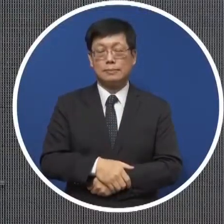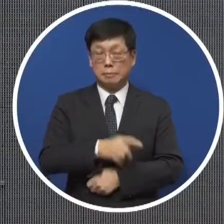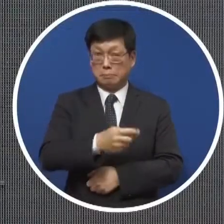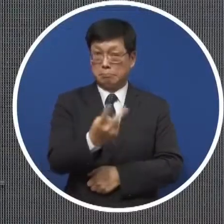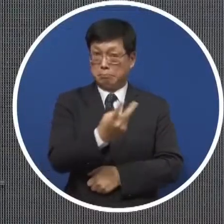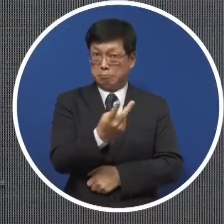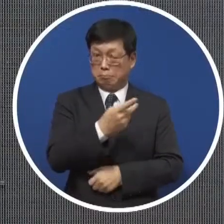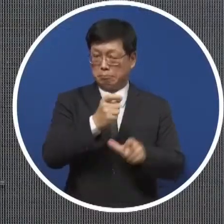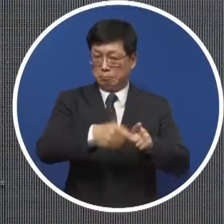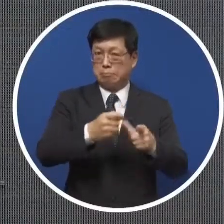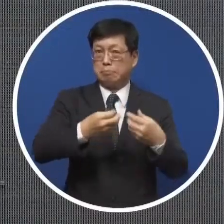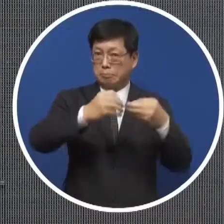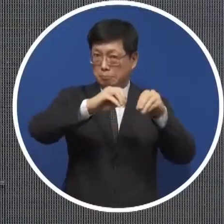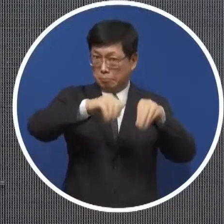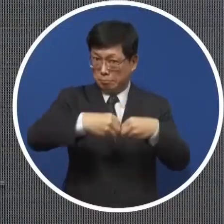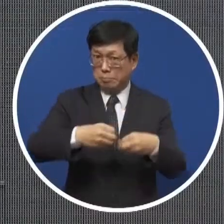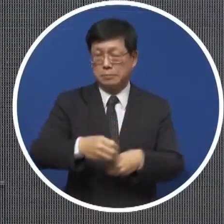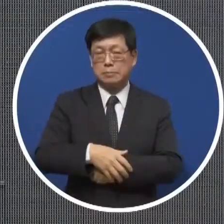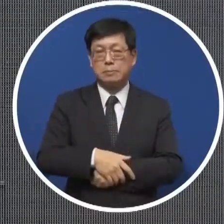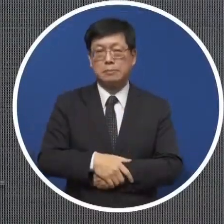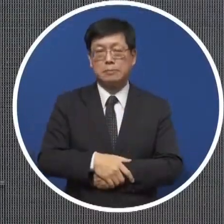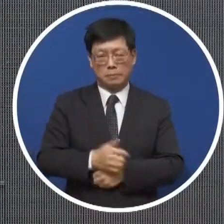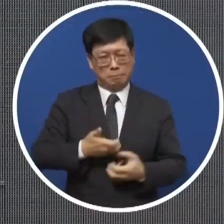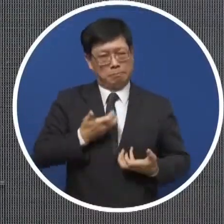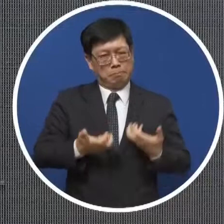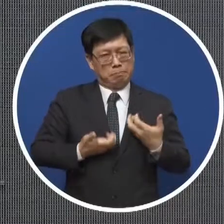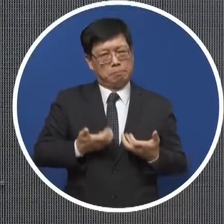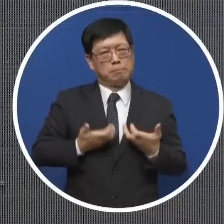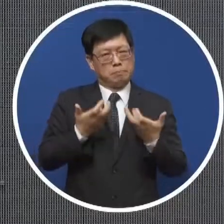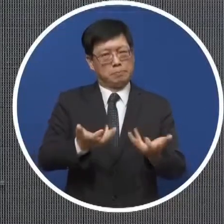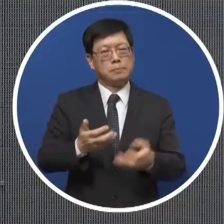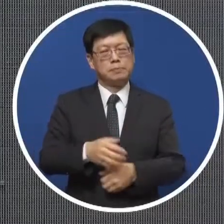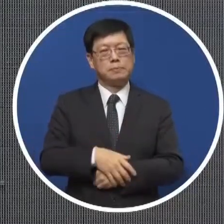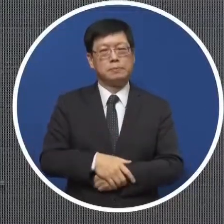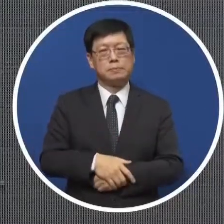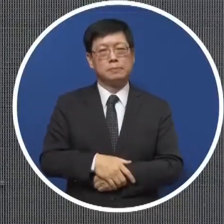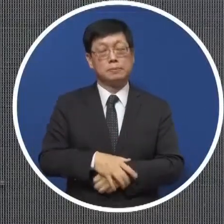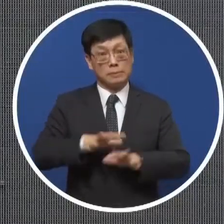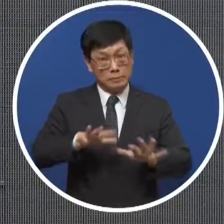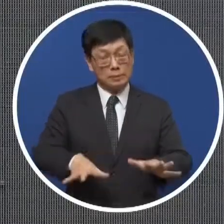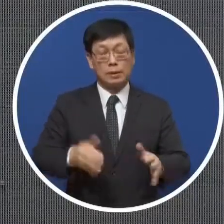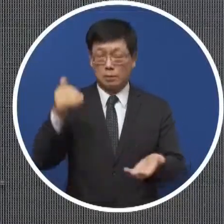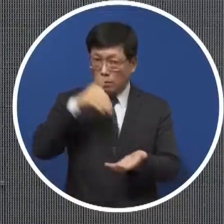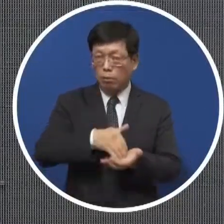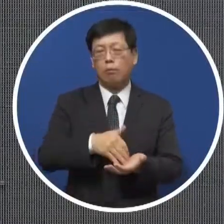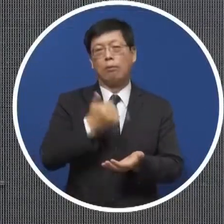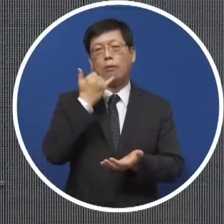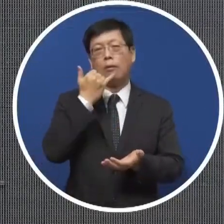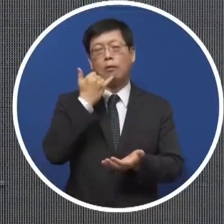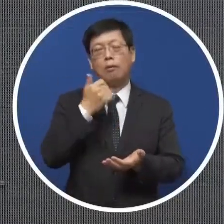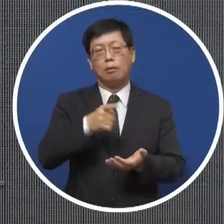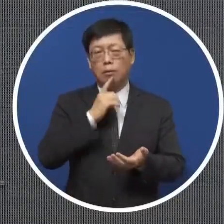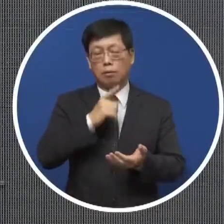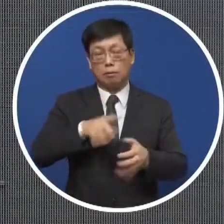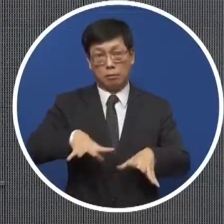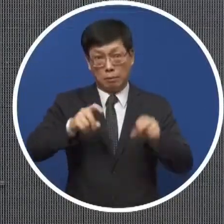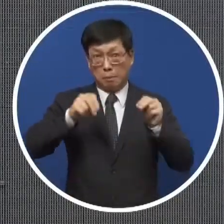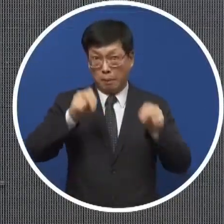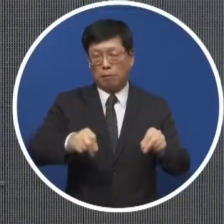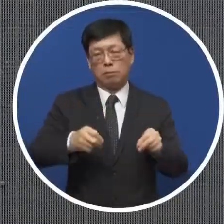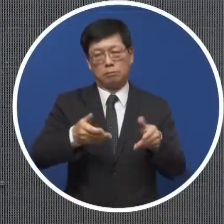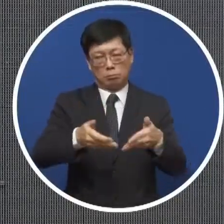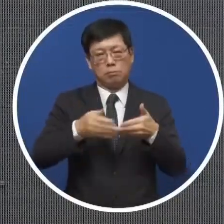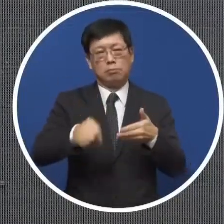两单位捐赠单位的热心奉献，我们现在才能够在这个阶段完成这一个重要